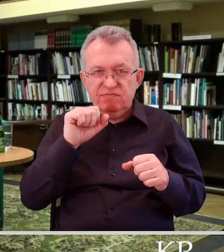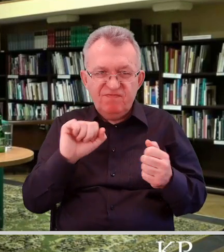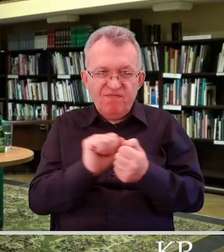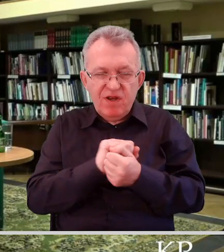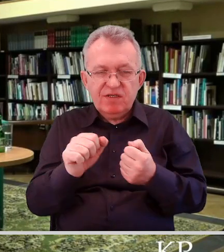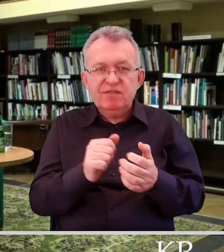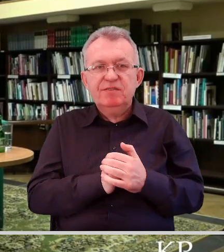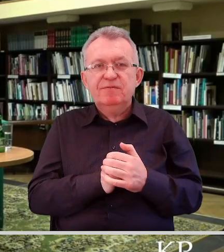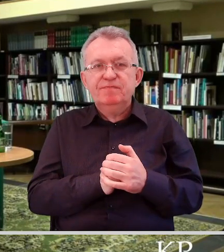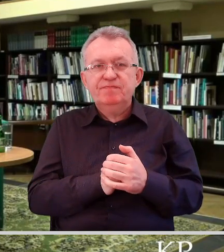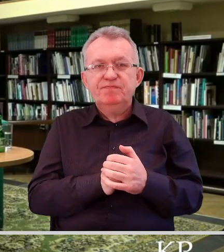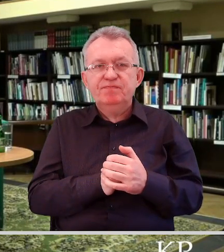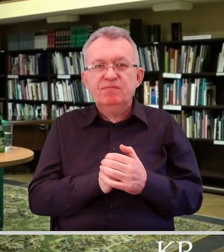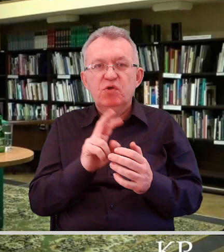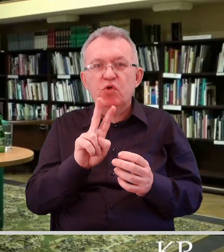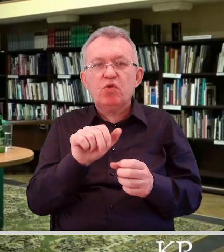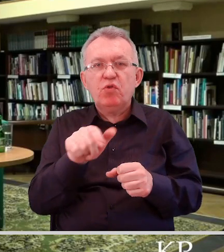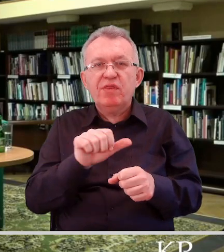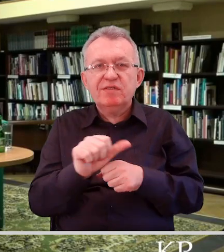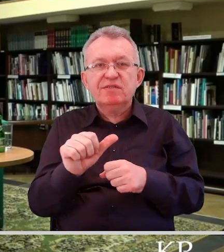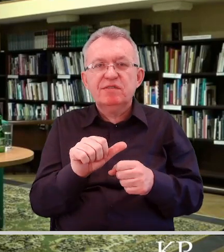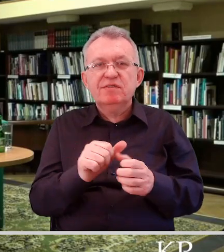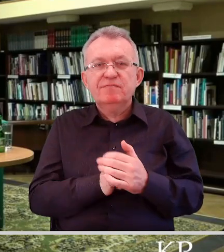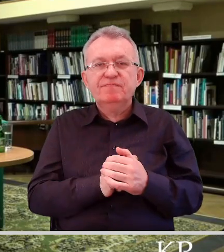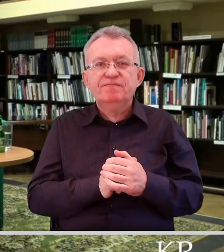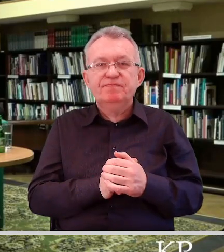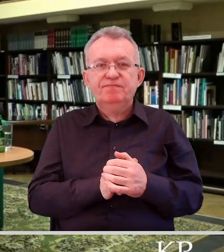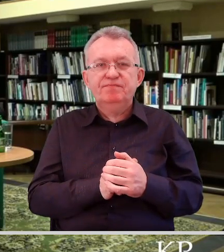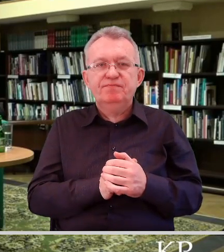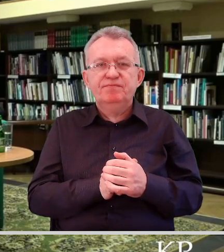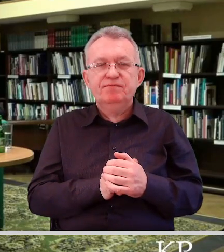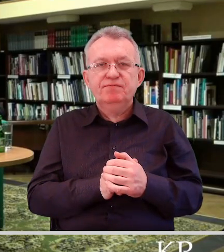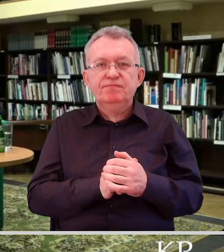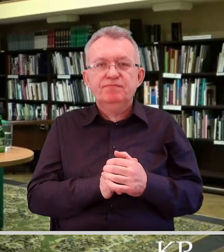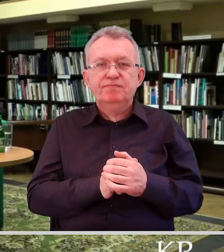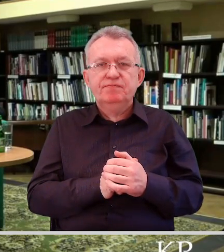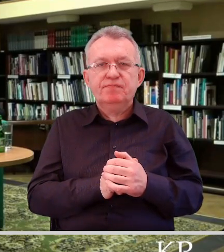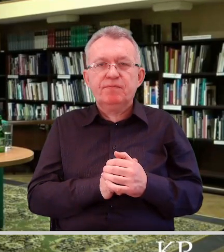Kto to jest? Co to jest za figura rozbójniczek?